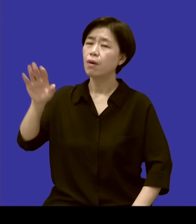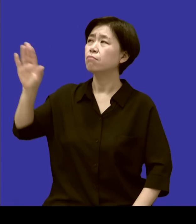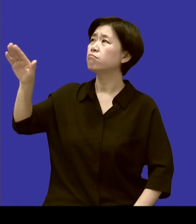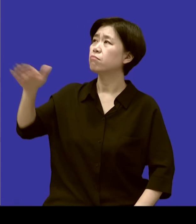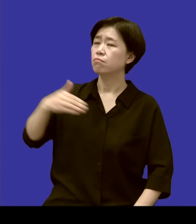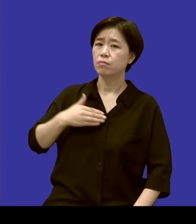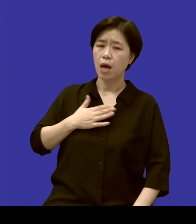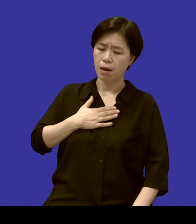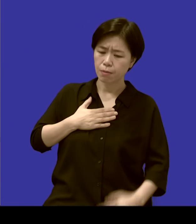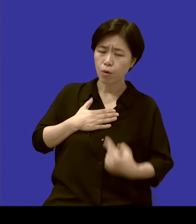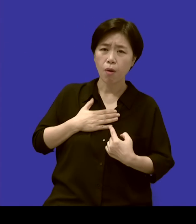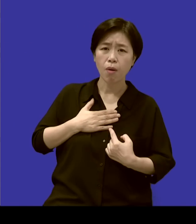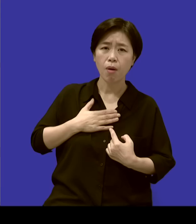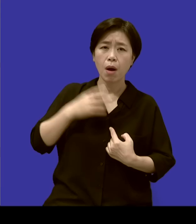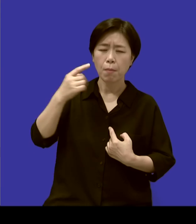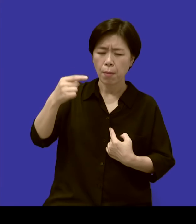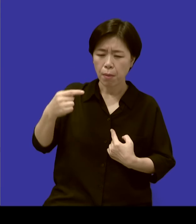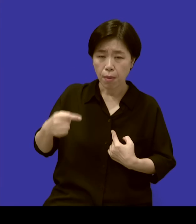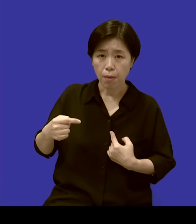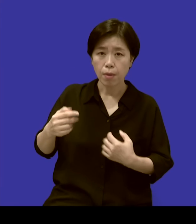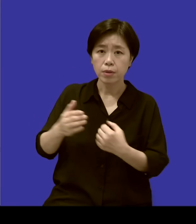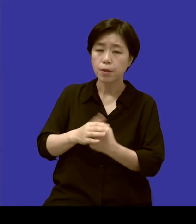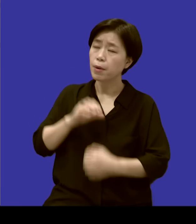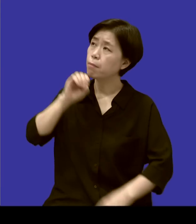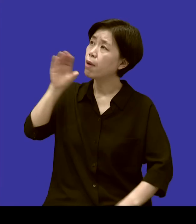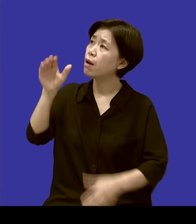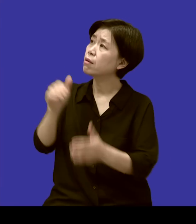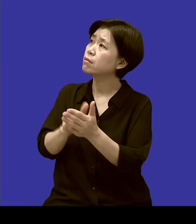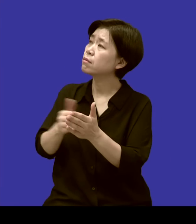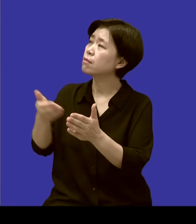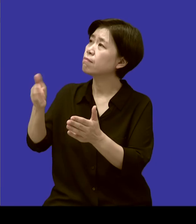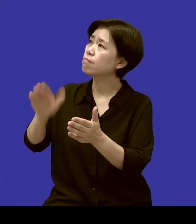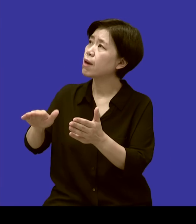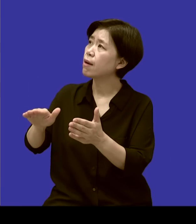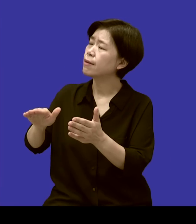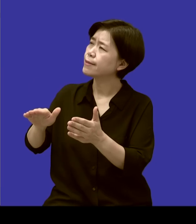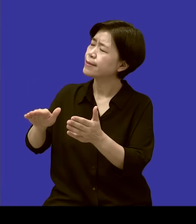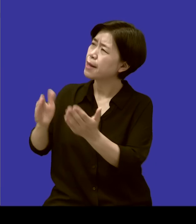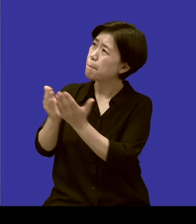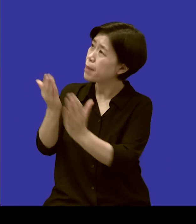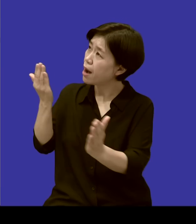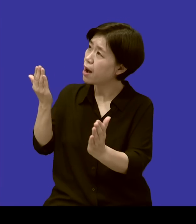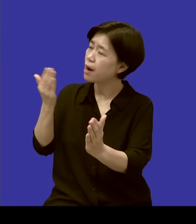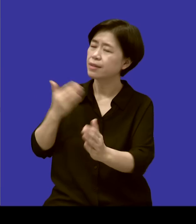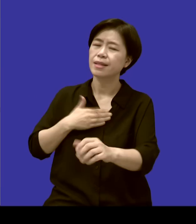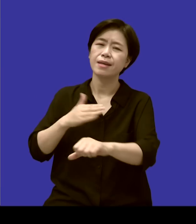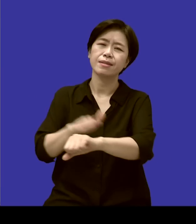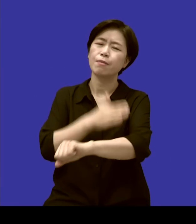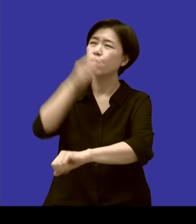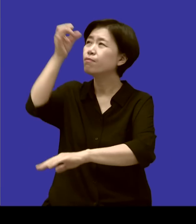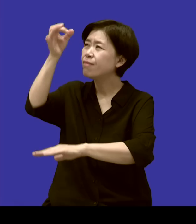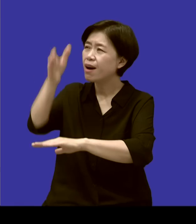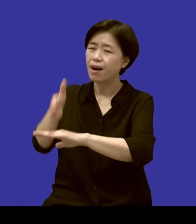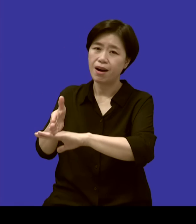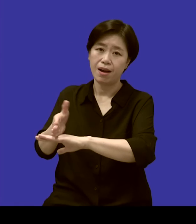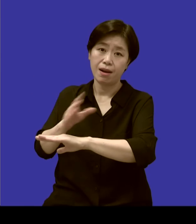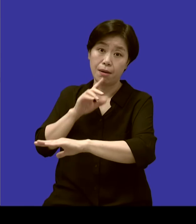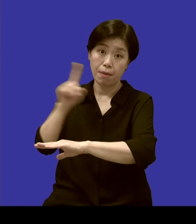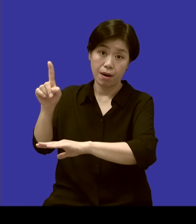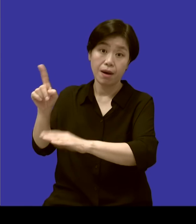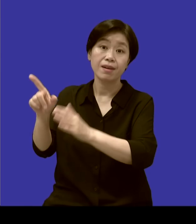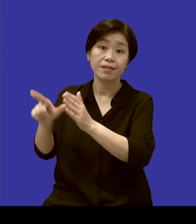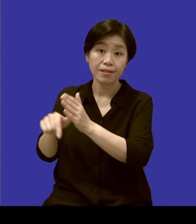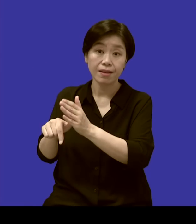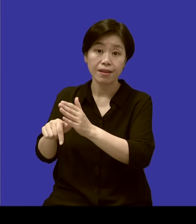이렇게 생각을 했는데 하나님이 그거는 제가 잘못했어요. 그럴 때 하나님은 또 그 마음을 또